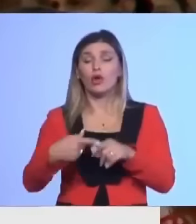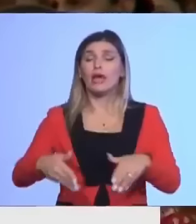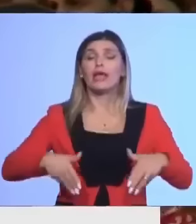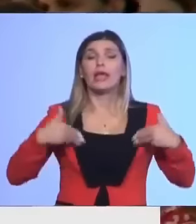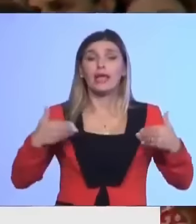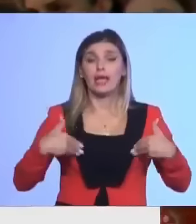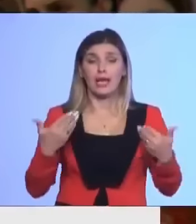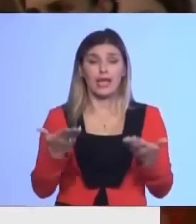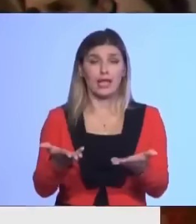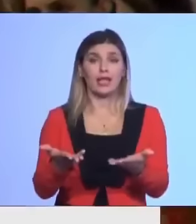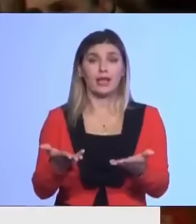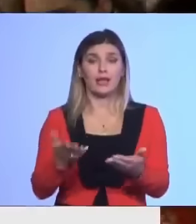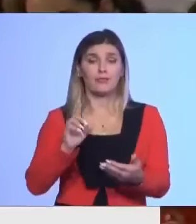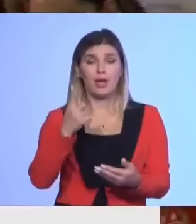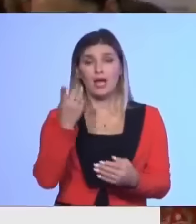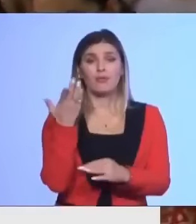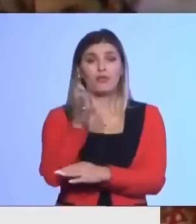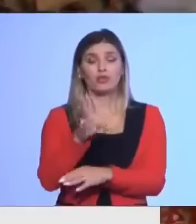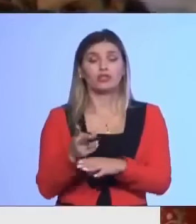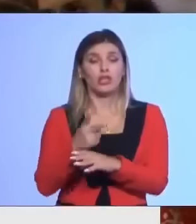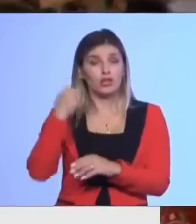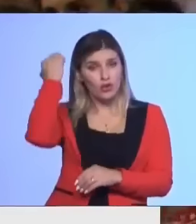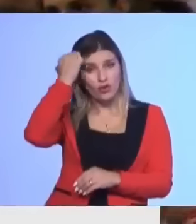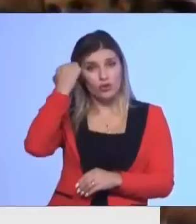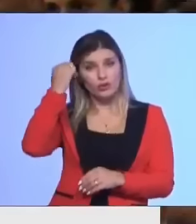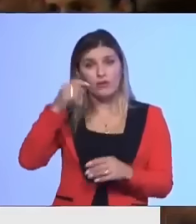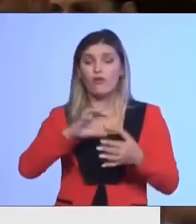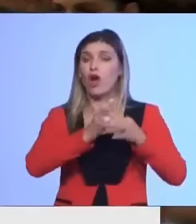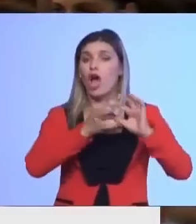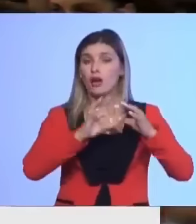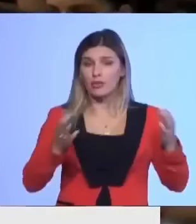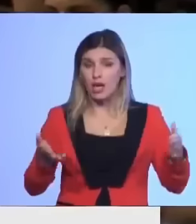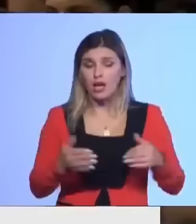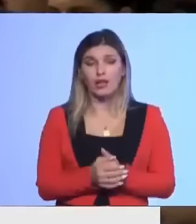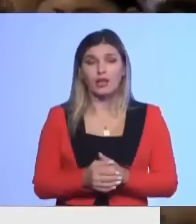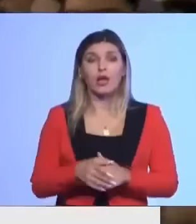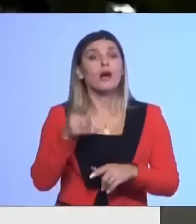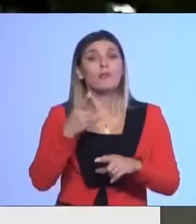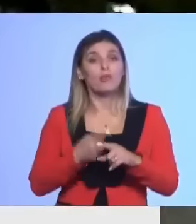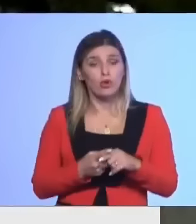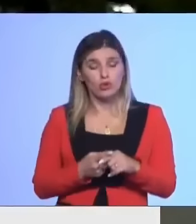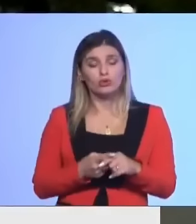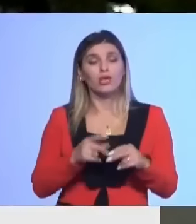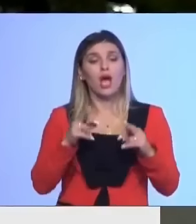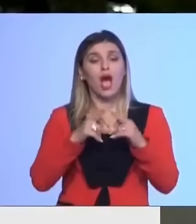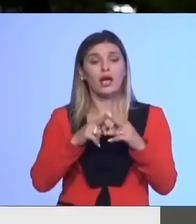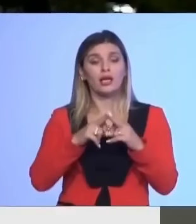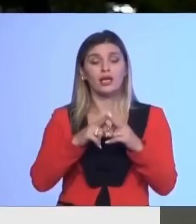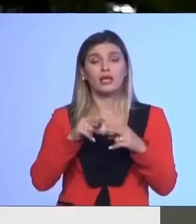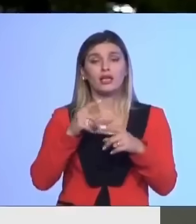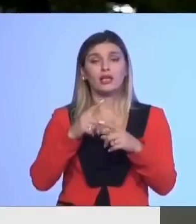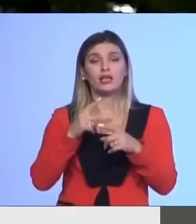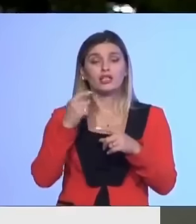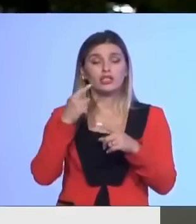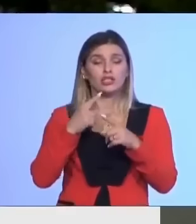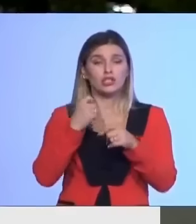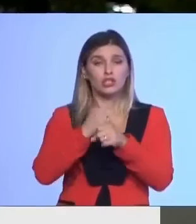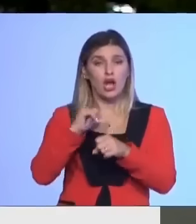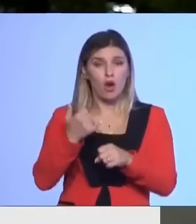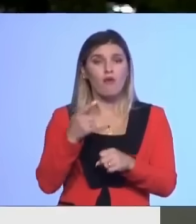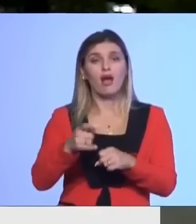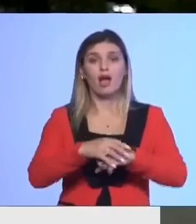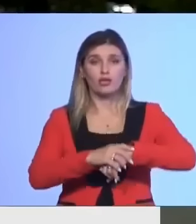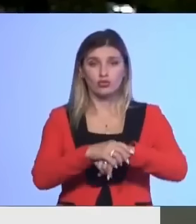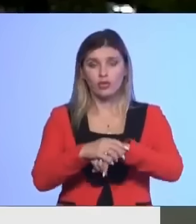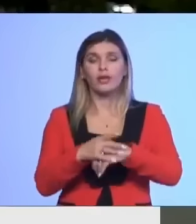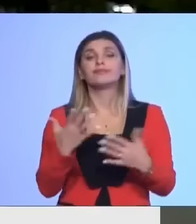që ka përfaqësuar vendin ton në olimpiad, pastaj Akil Gjakova Gjudi Syni, cili nuk pati fat,